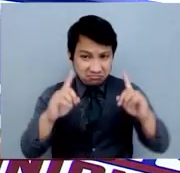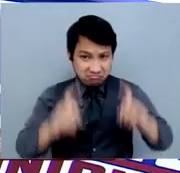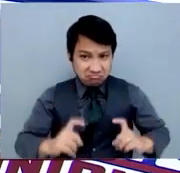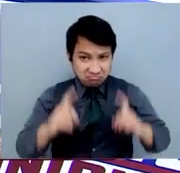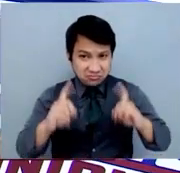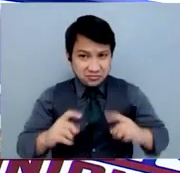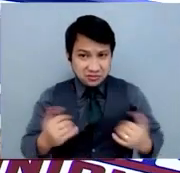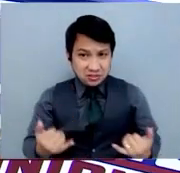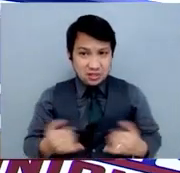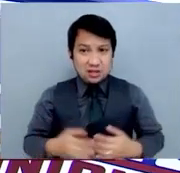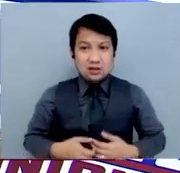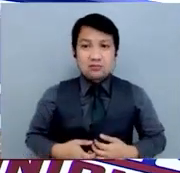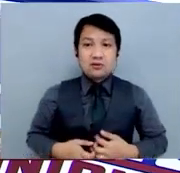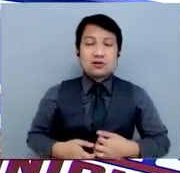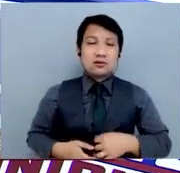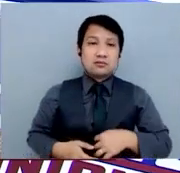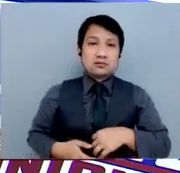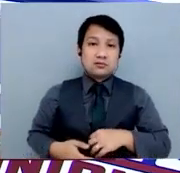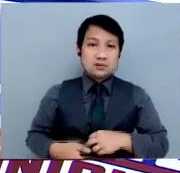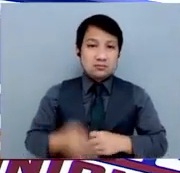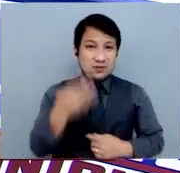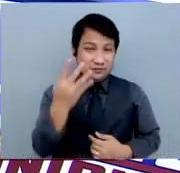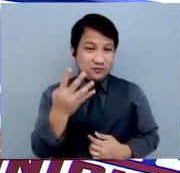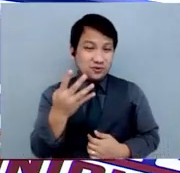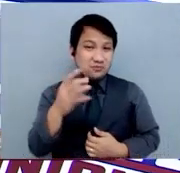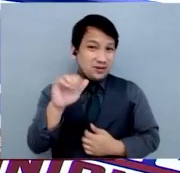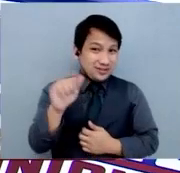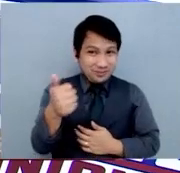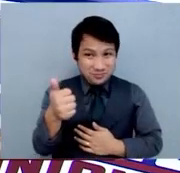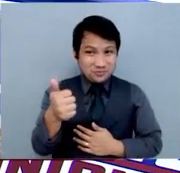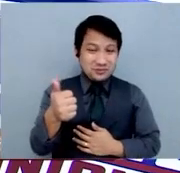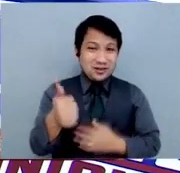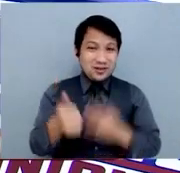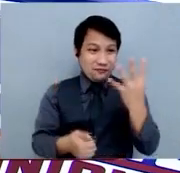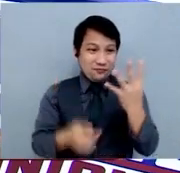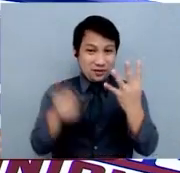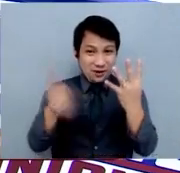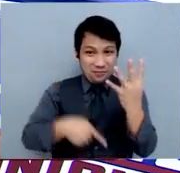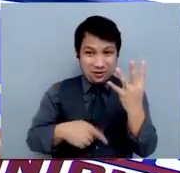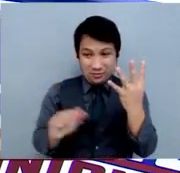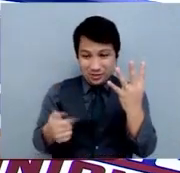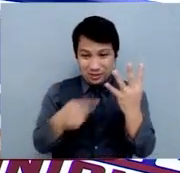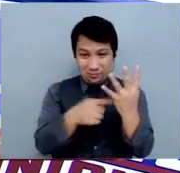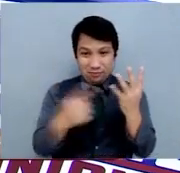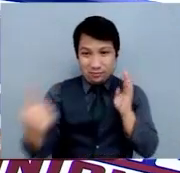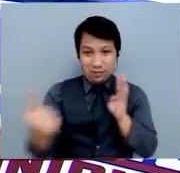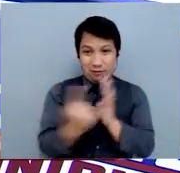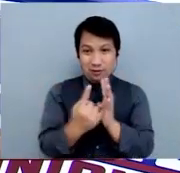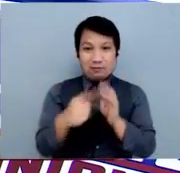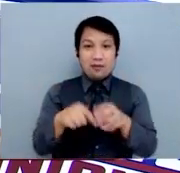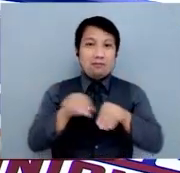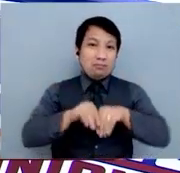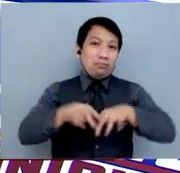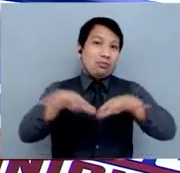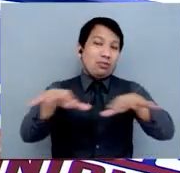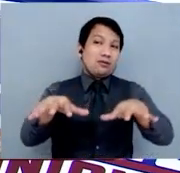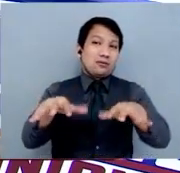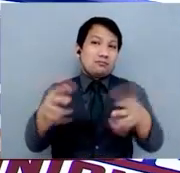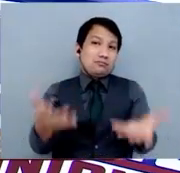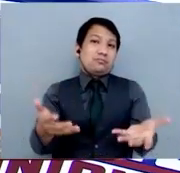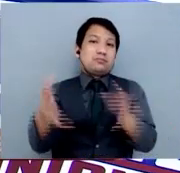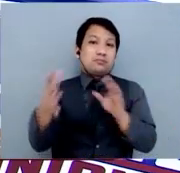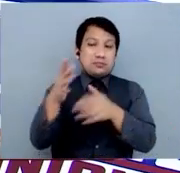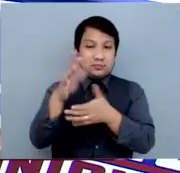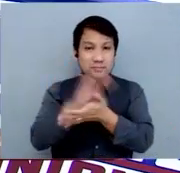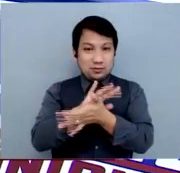point? Kung saan maaring 4 sa bawat 10 na masalubong mo doon sa center mismo, baka pagkunan mo pa ng COVID kung wala ka pang